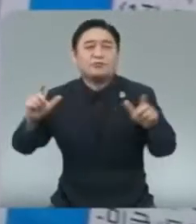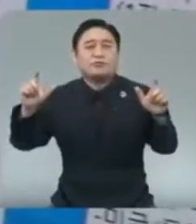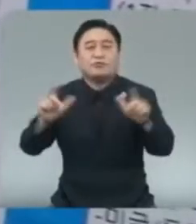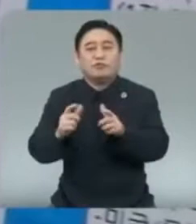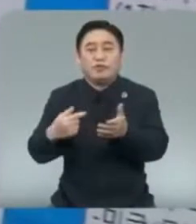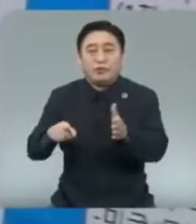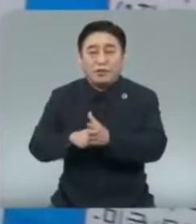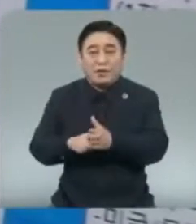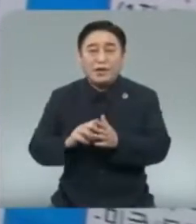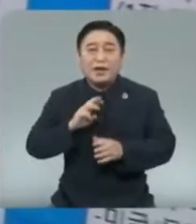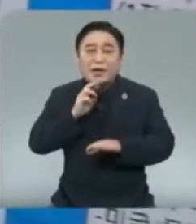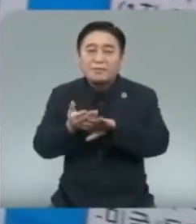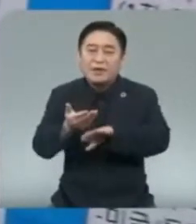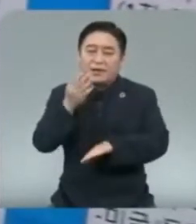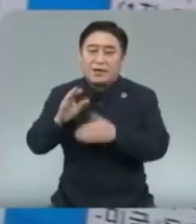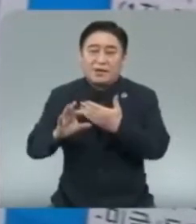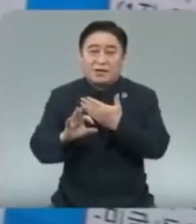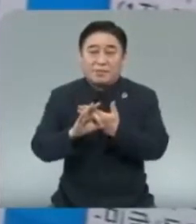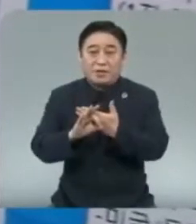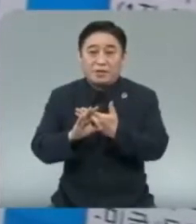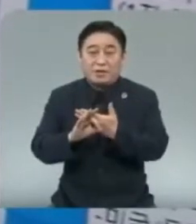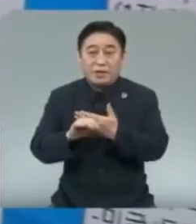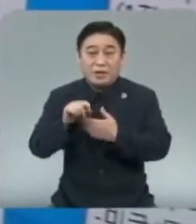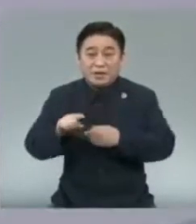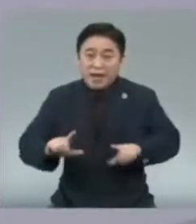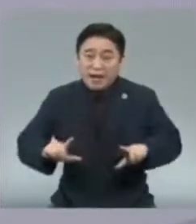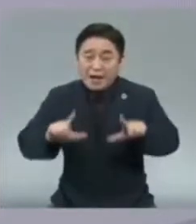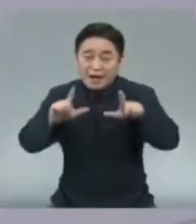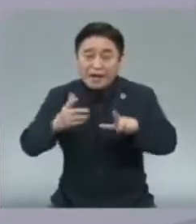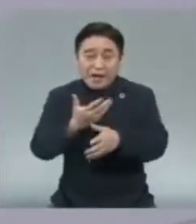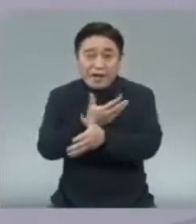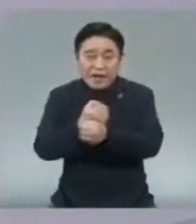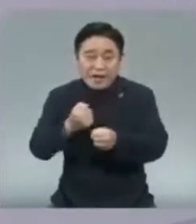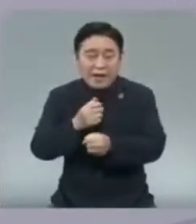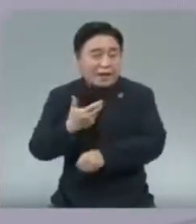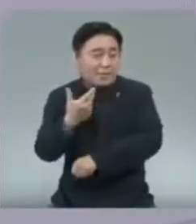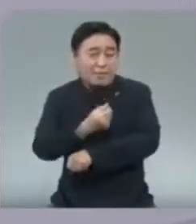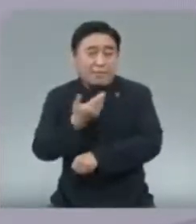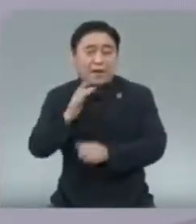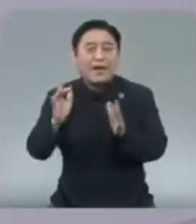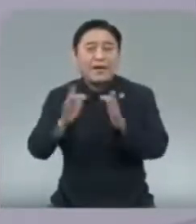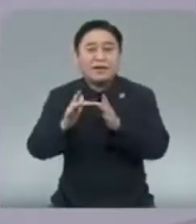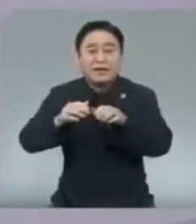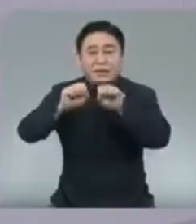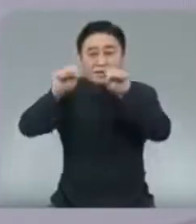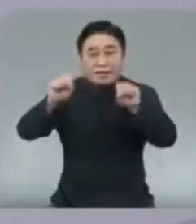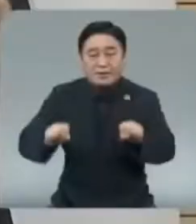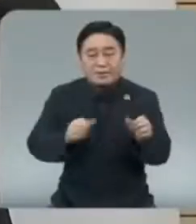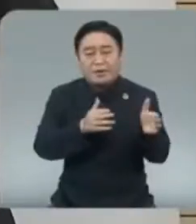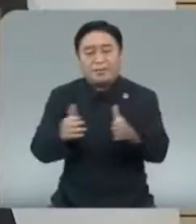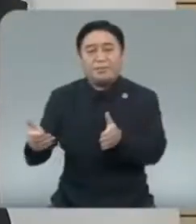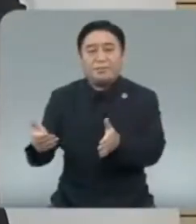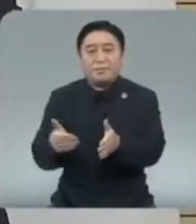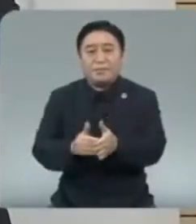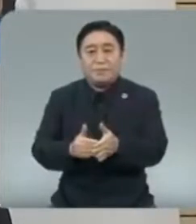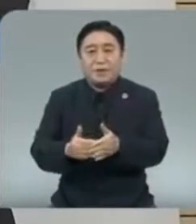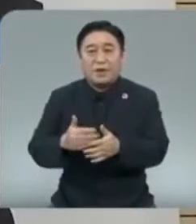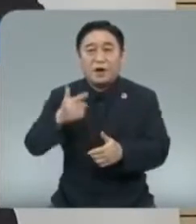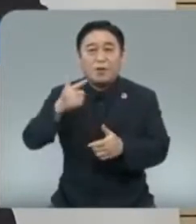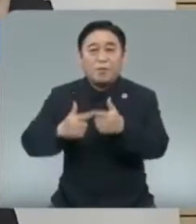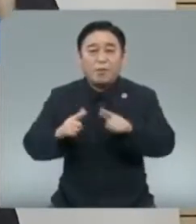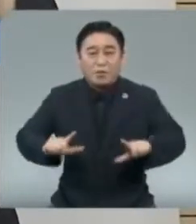위해 30세 이상이면 당일 예약해 접종할 수 있는 온라인 시스템도 마련됐습니다. 이번 주